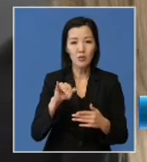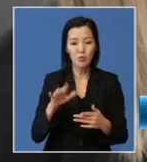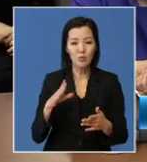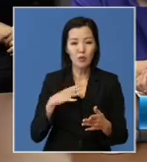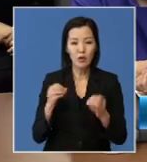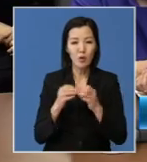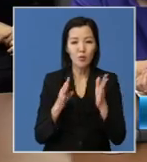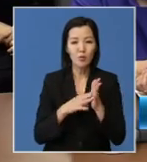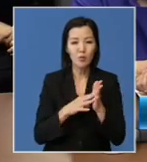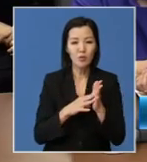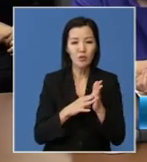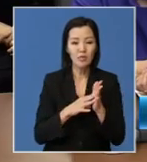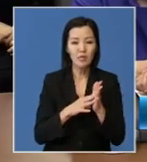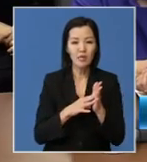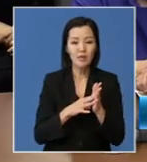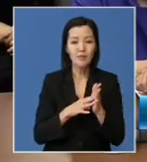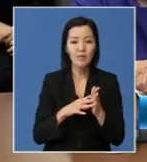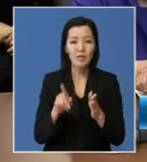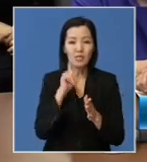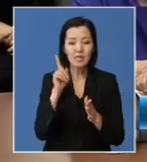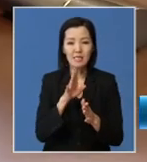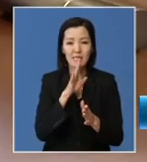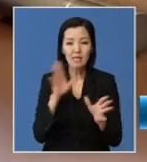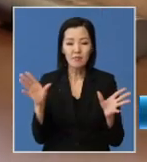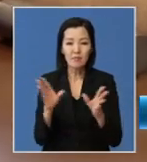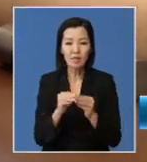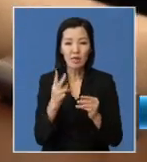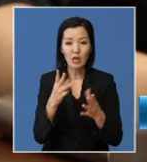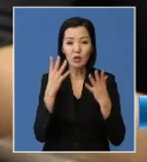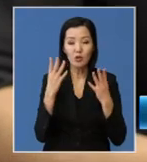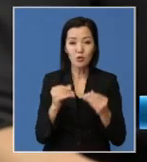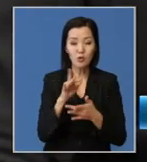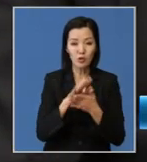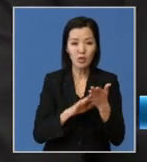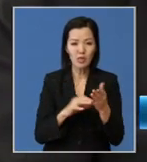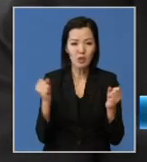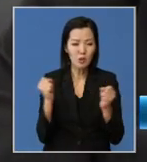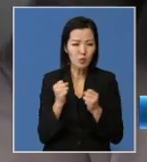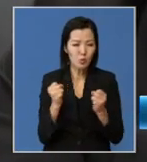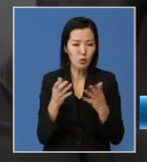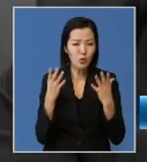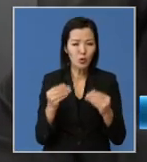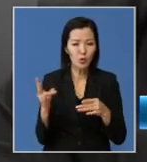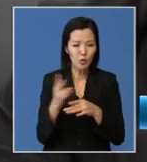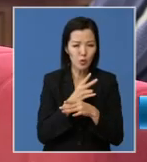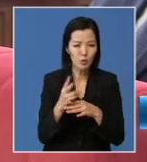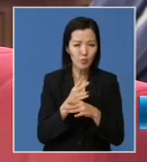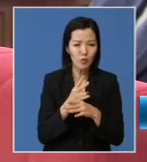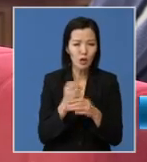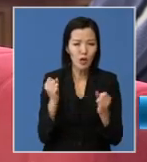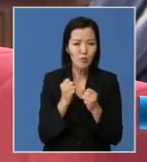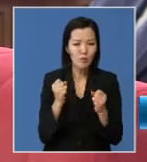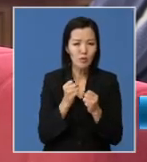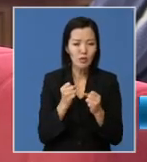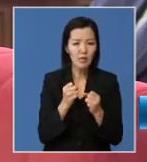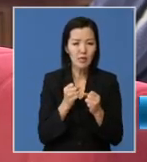19 жастағы бойжеткен құрбыларымен алаңға оқиға басталған екінші күні барыпты. Аяз әптен күшіне мінген түннің бір уағында мұздай